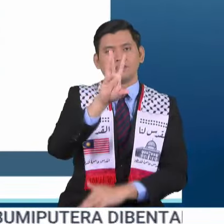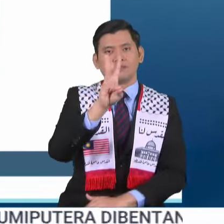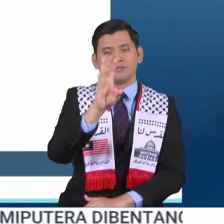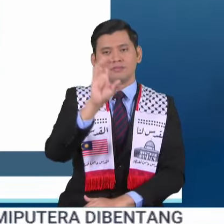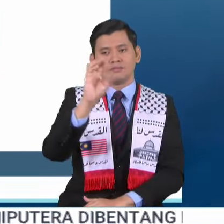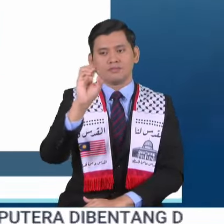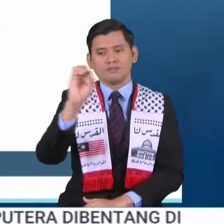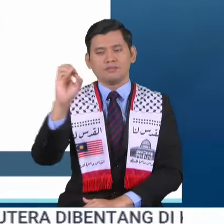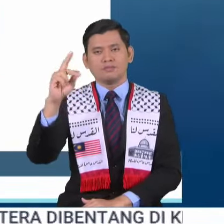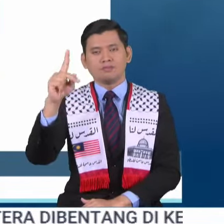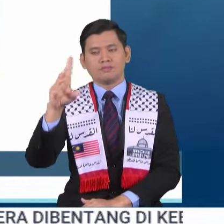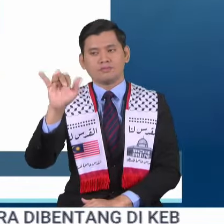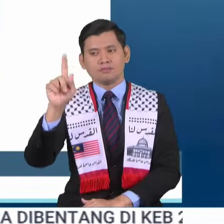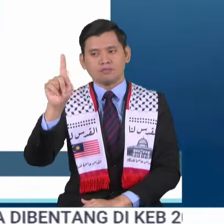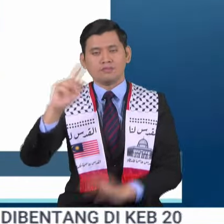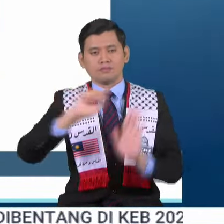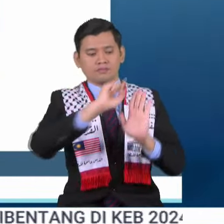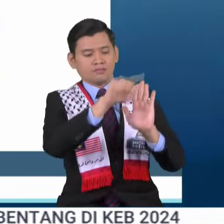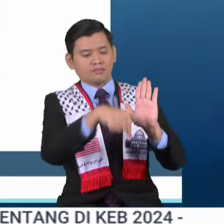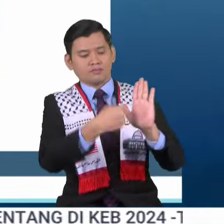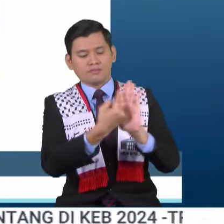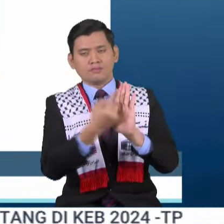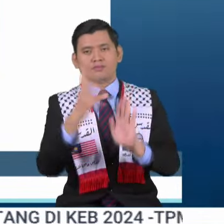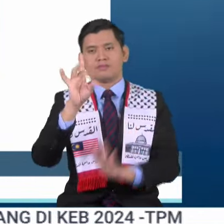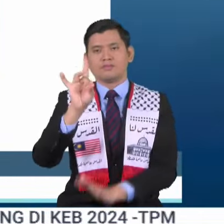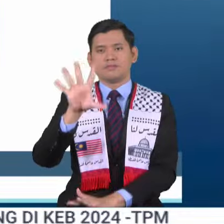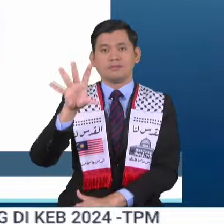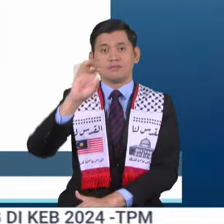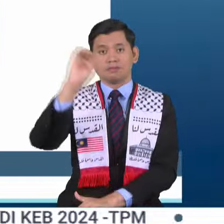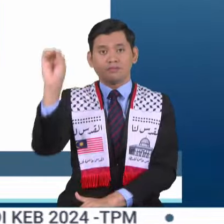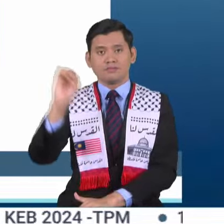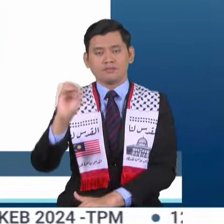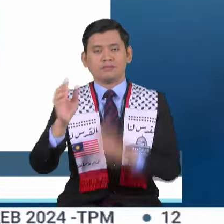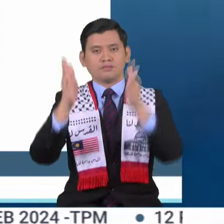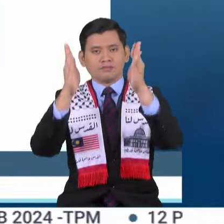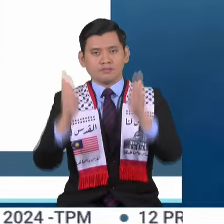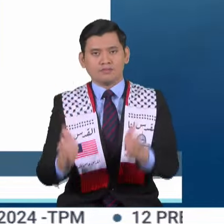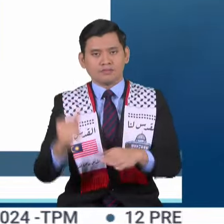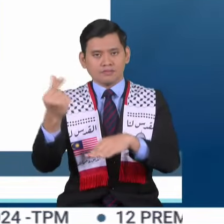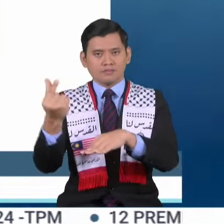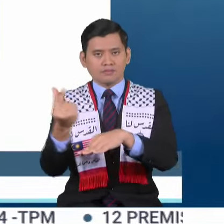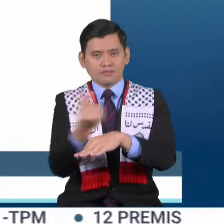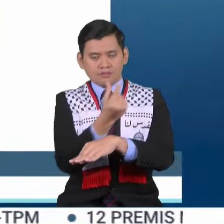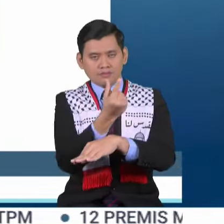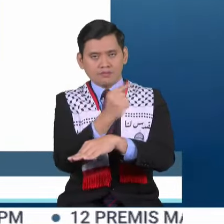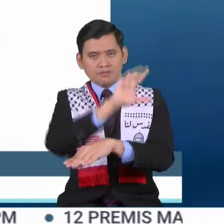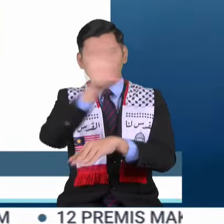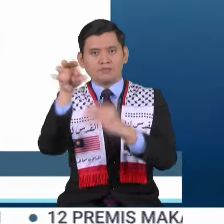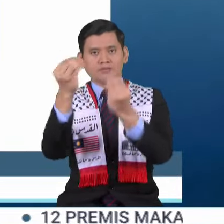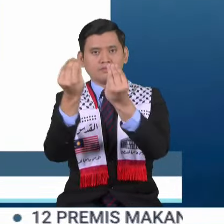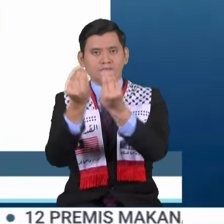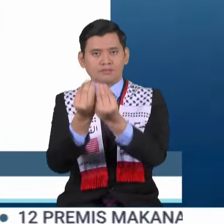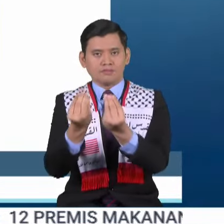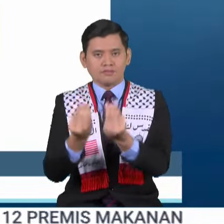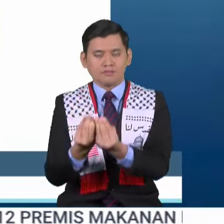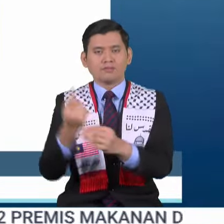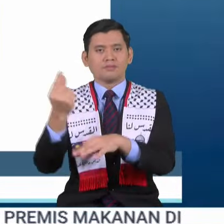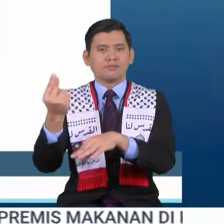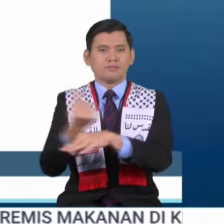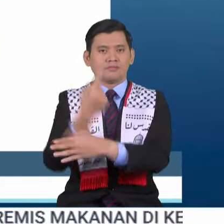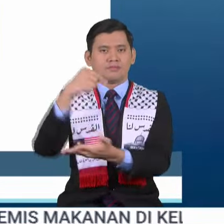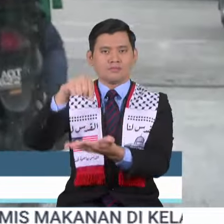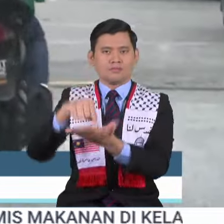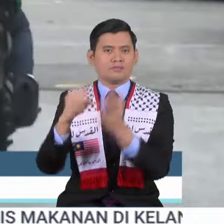600 kWh. Hampir 85% pengguna elektrik berada di bawah ambang kadar penggunaan ini dan